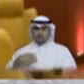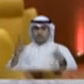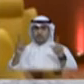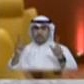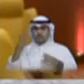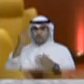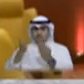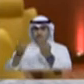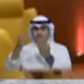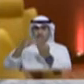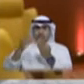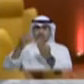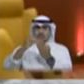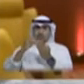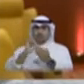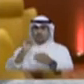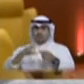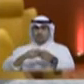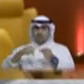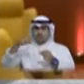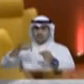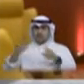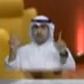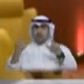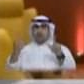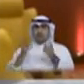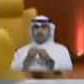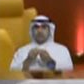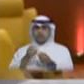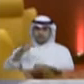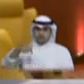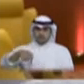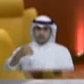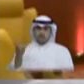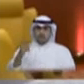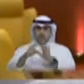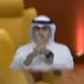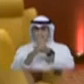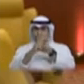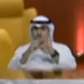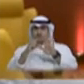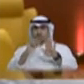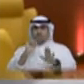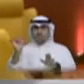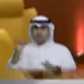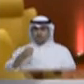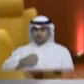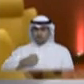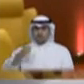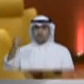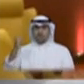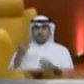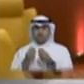تعزيز الرساله الاعلاميه الخليجيه وتعزيز مفهوم المواطنه الاعلاميه الخليجيه فكان من